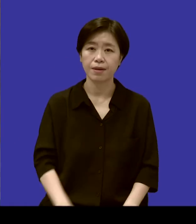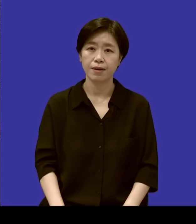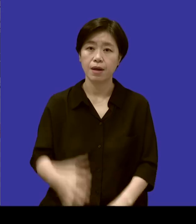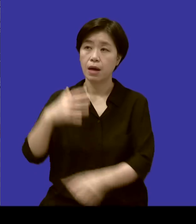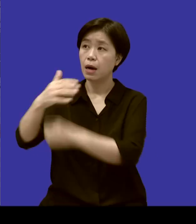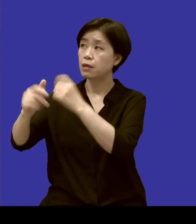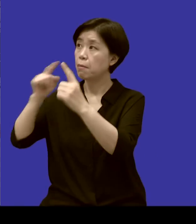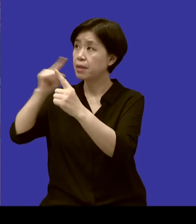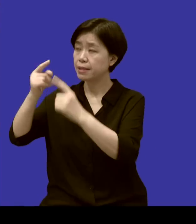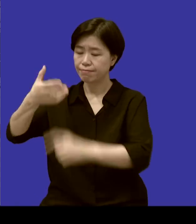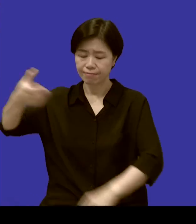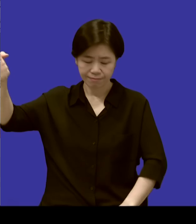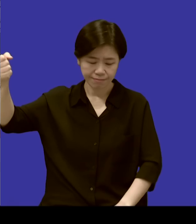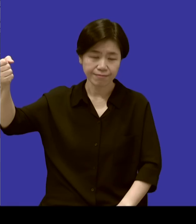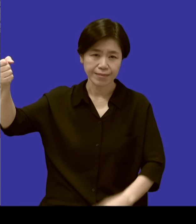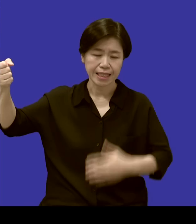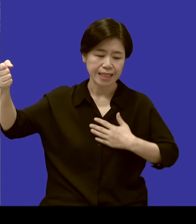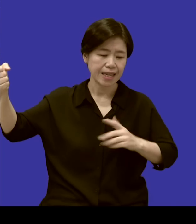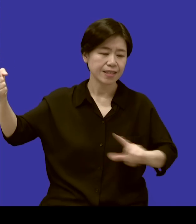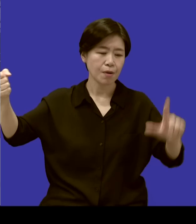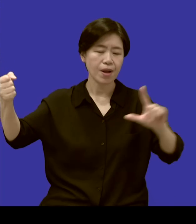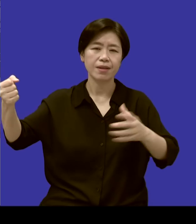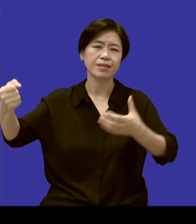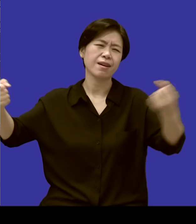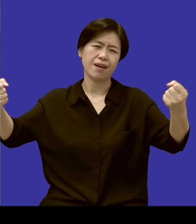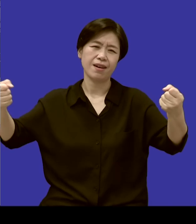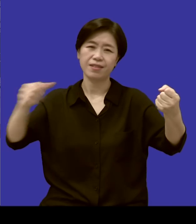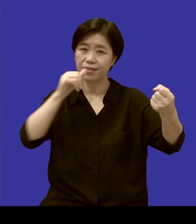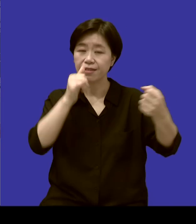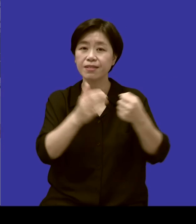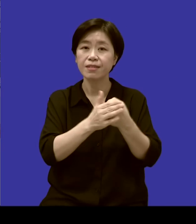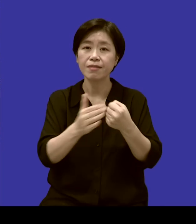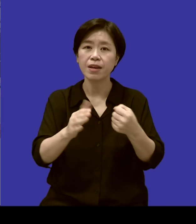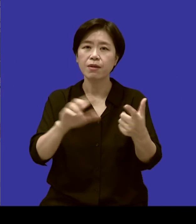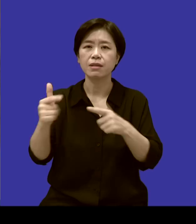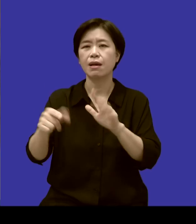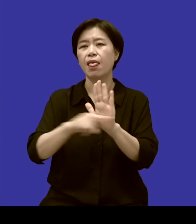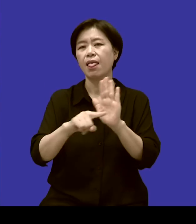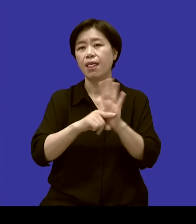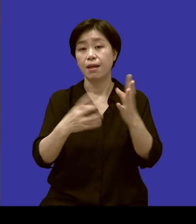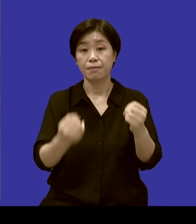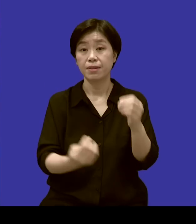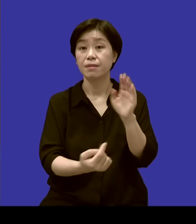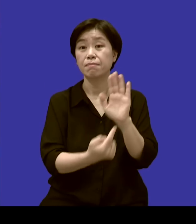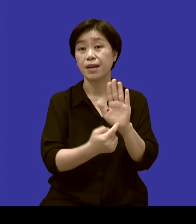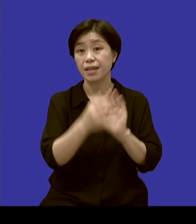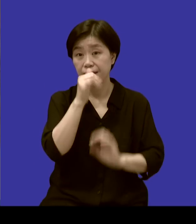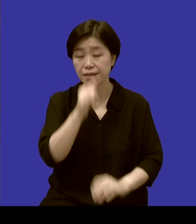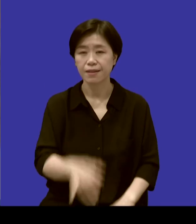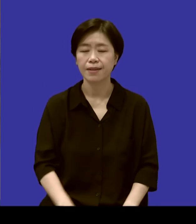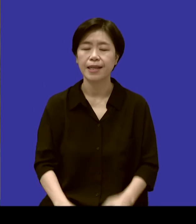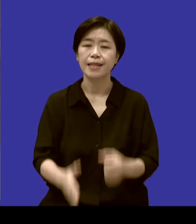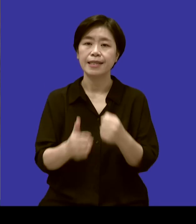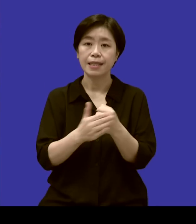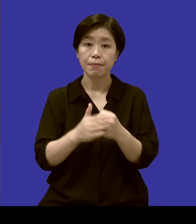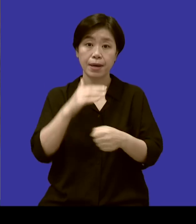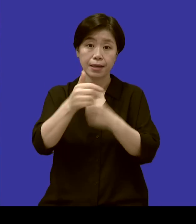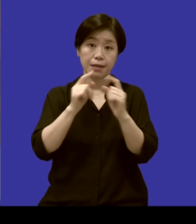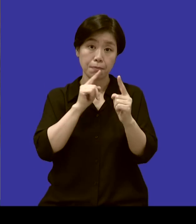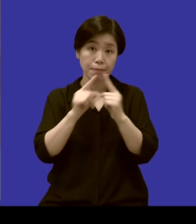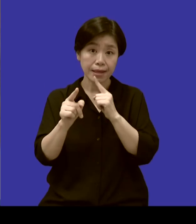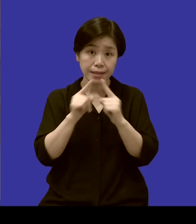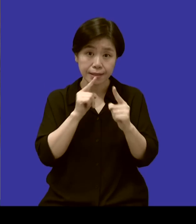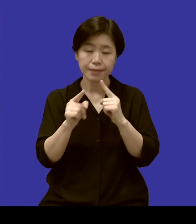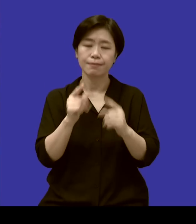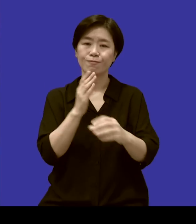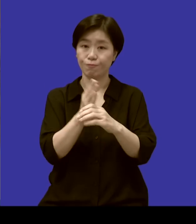산 거예요. 예, 예. 그러니 당연히 그런 영적 부작용들이 오죠. 네. 그래서 우리가 말씀을 놓고 가장 중요한 거는 그들의 큐티